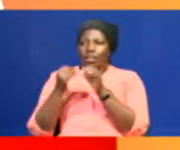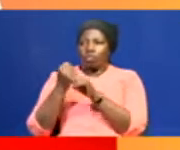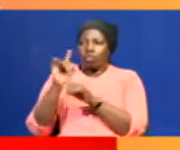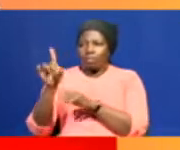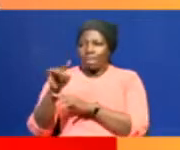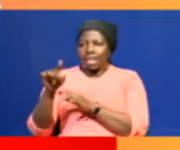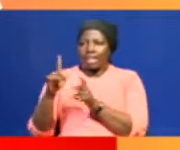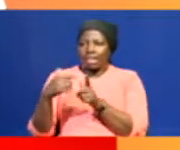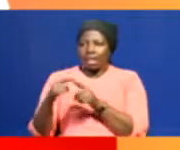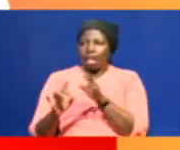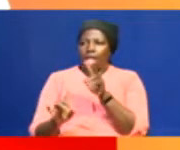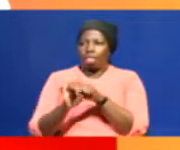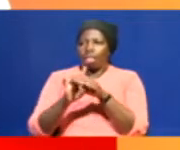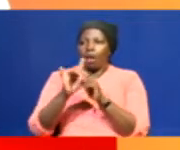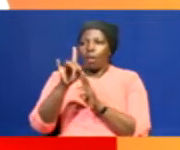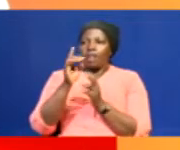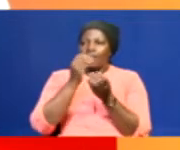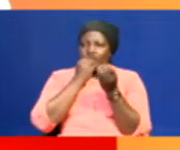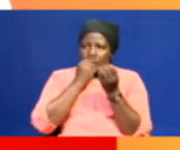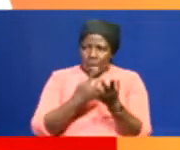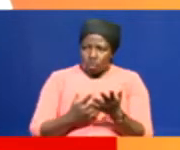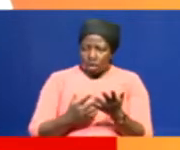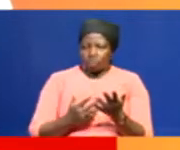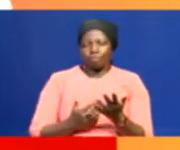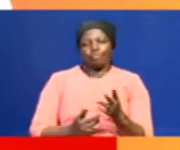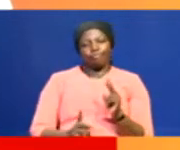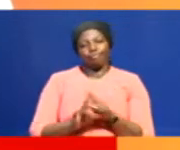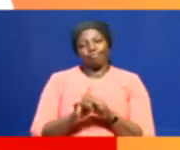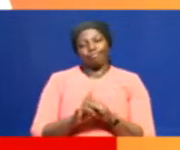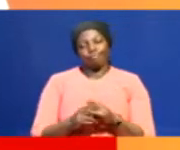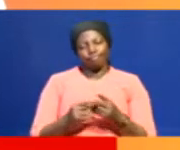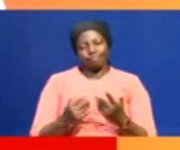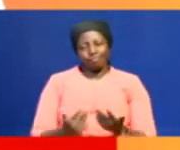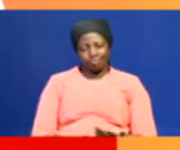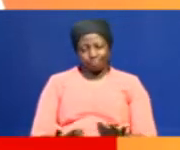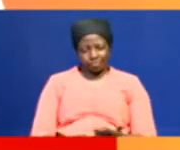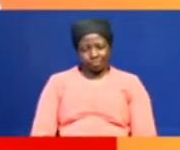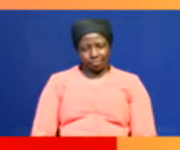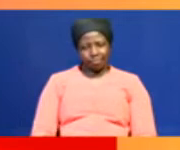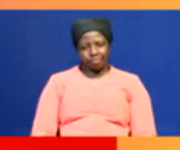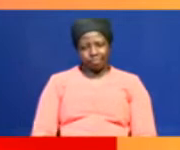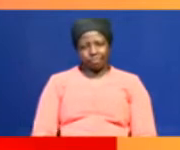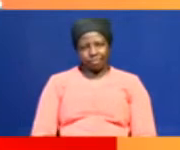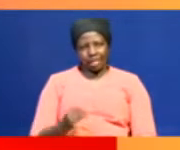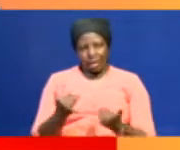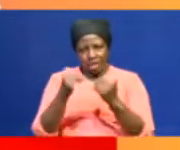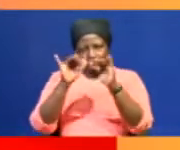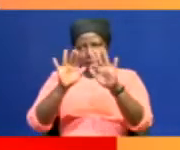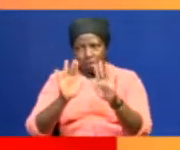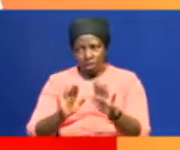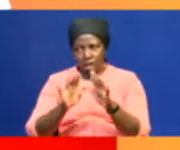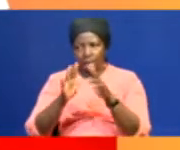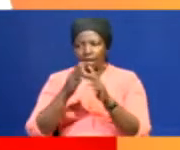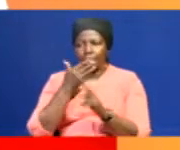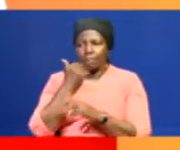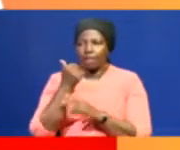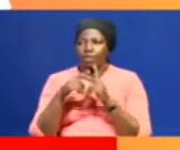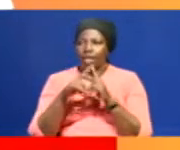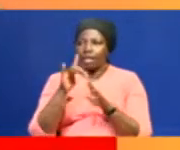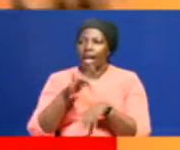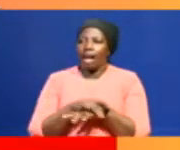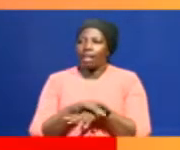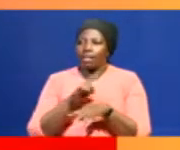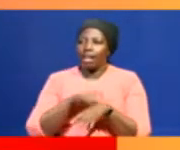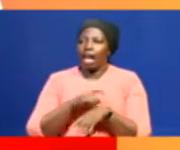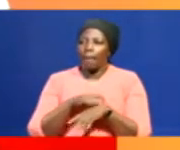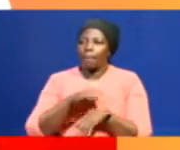word, inaleta information about to you mtu. So sahi hata vile umesema ni mzuri, lazima tuanze mapema kama bado ni chache before